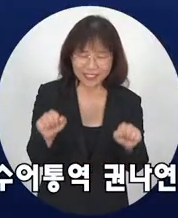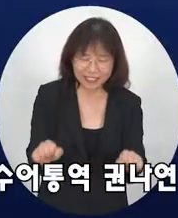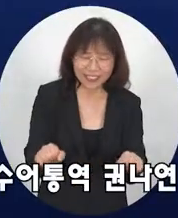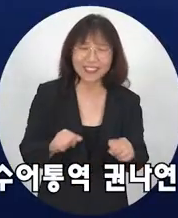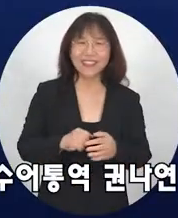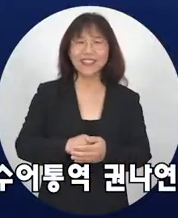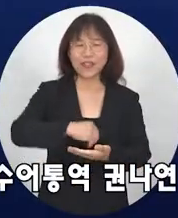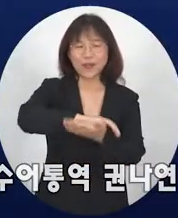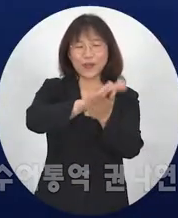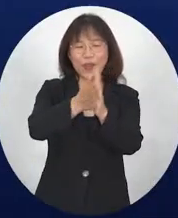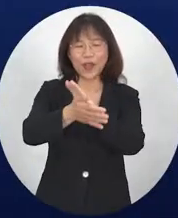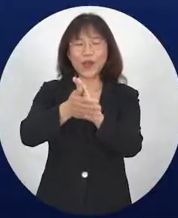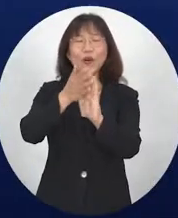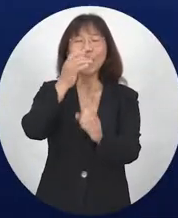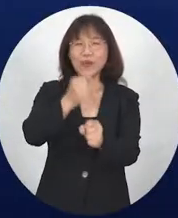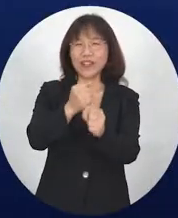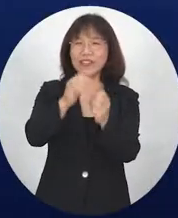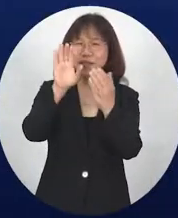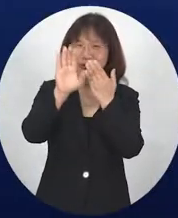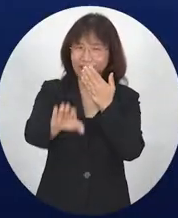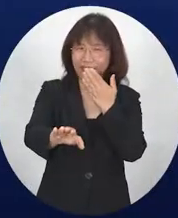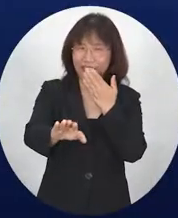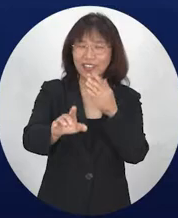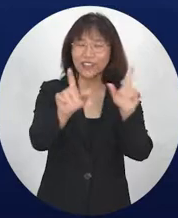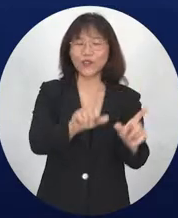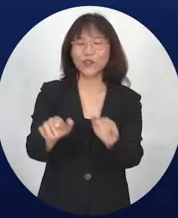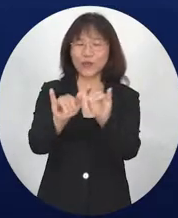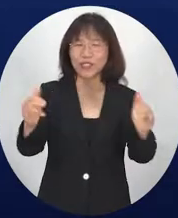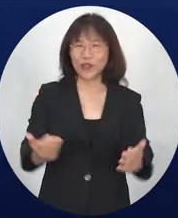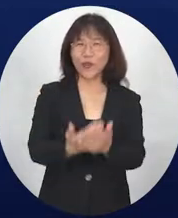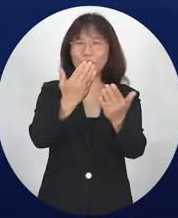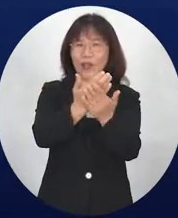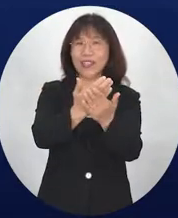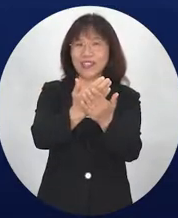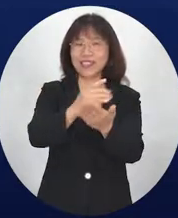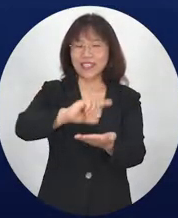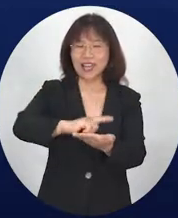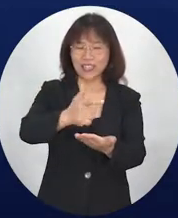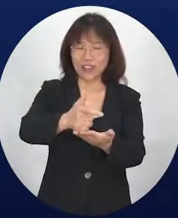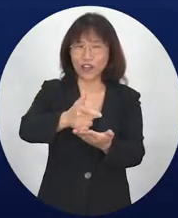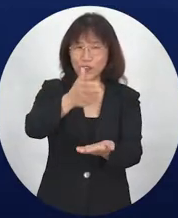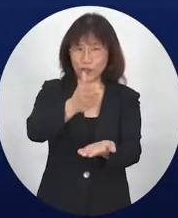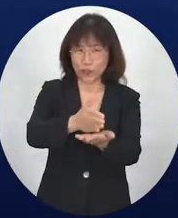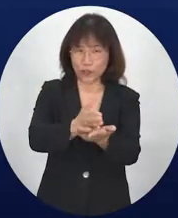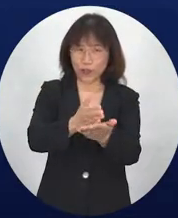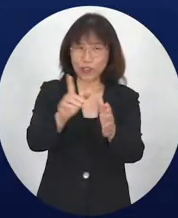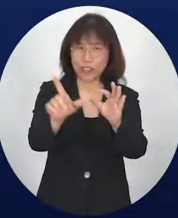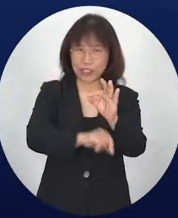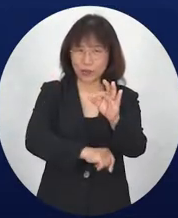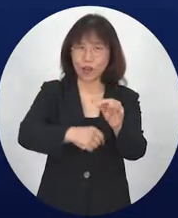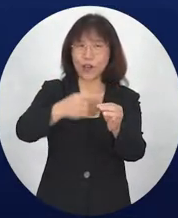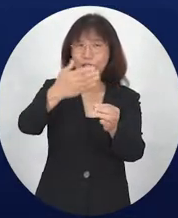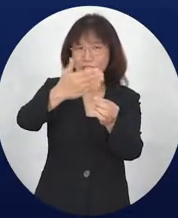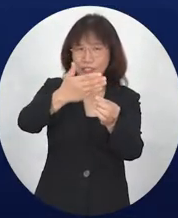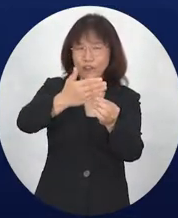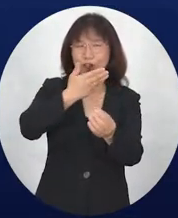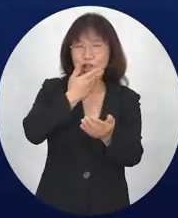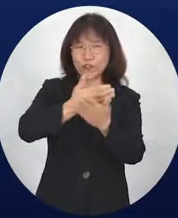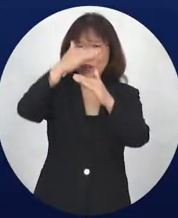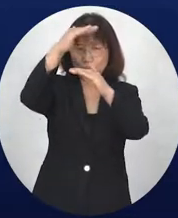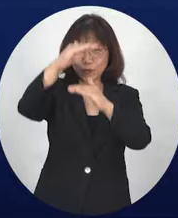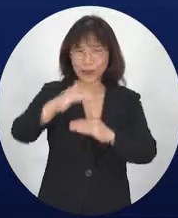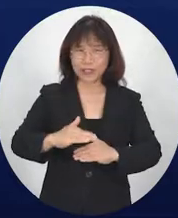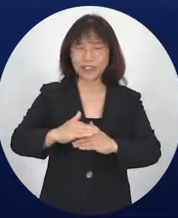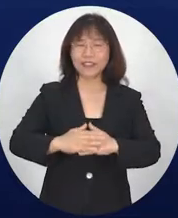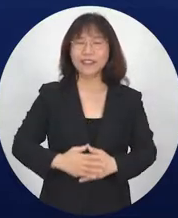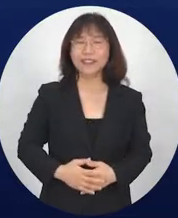구민 여러분 안녕하십니까? 변화로 만드는 미래, 구민과 도약하는 강서, 아이강서TV 김민주입니다. 10월 넷째 주 주간